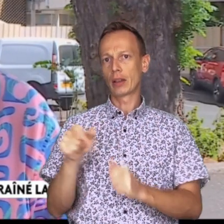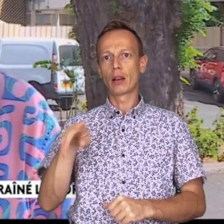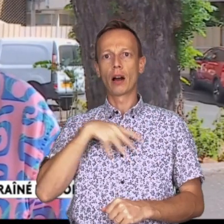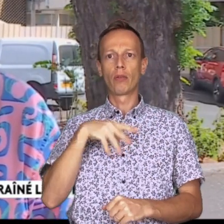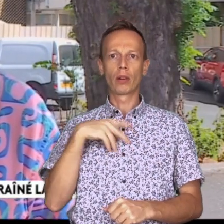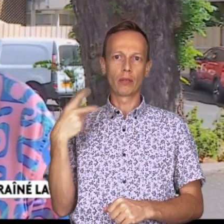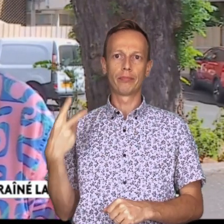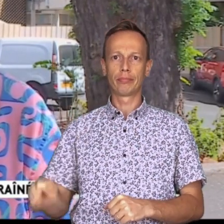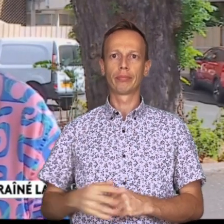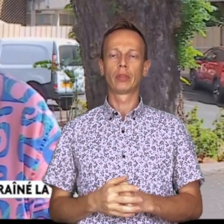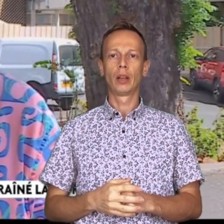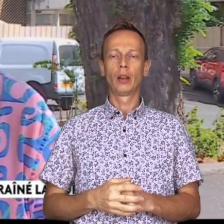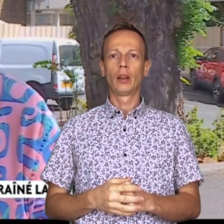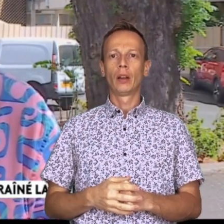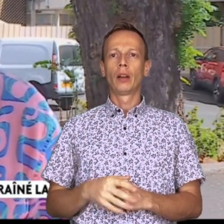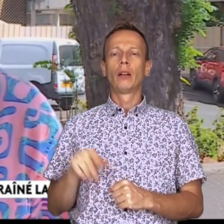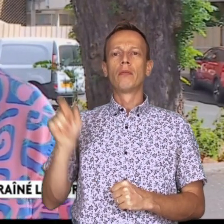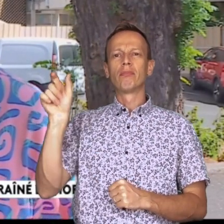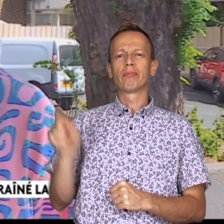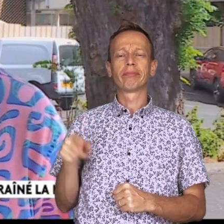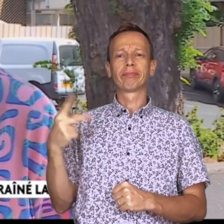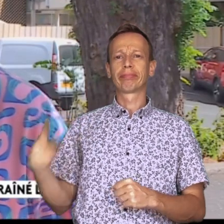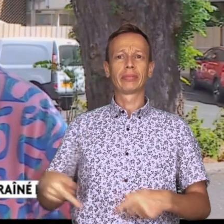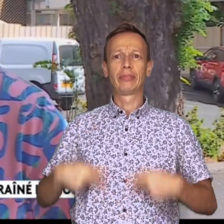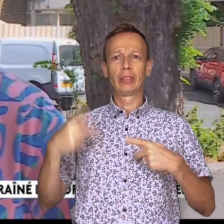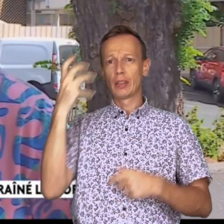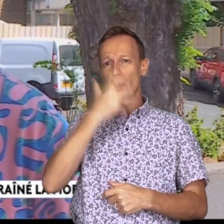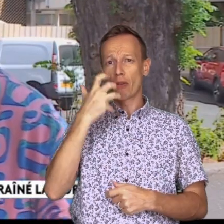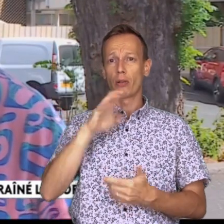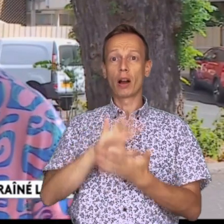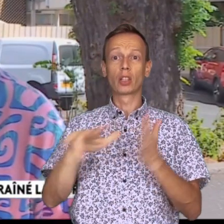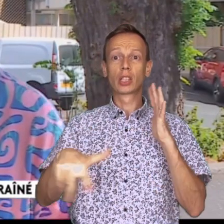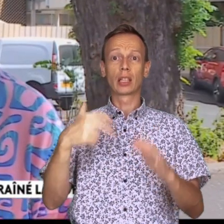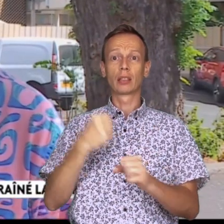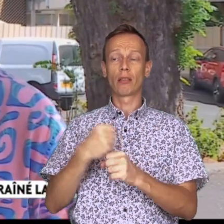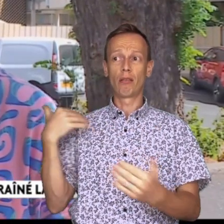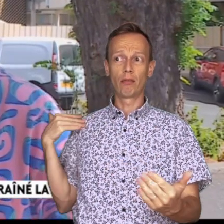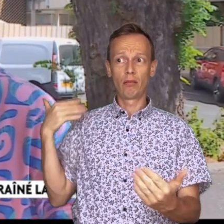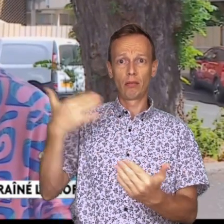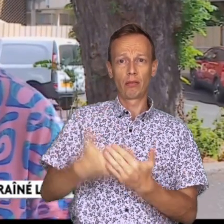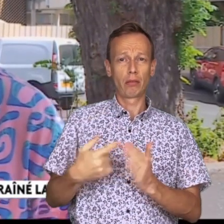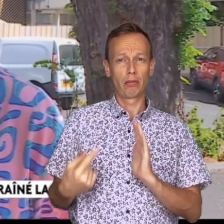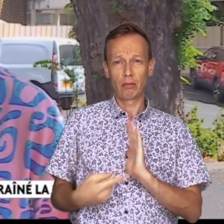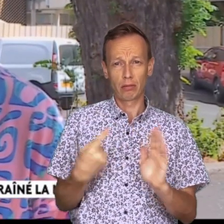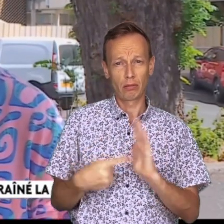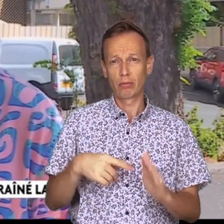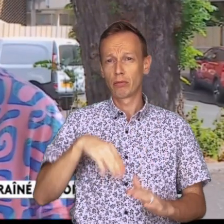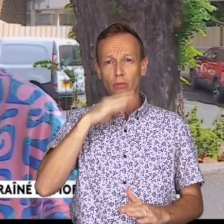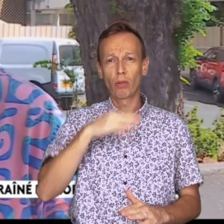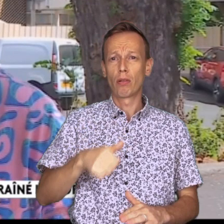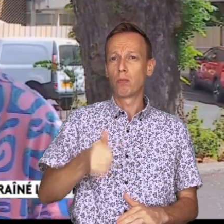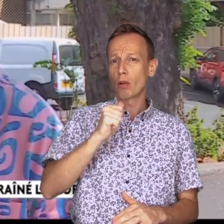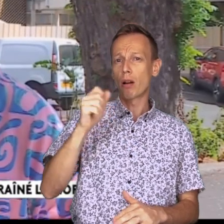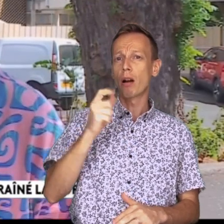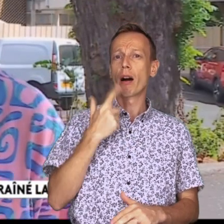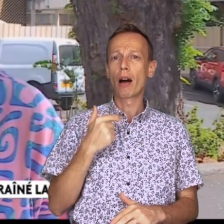salle d'assises, aux côtés de Maître Dubois, son avocat. La vie de Rudy est chaotique. Depuis l'âge de 13 ans, il consomme de